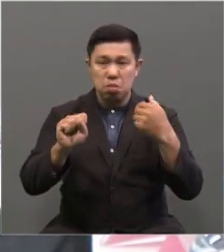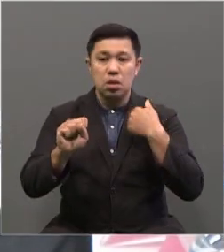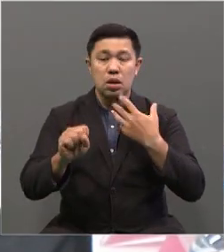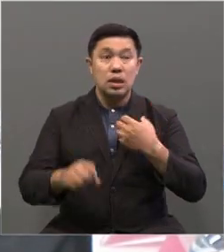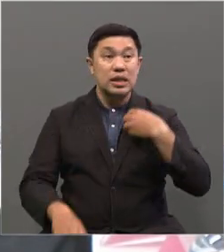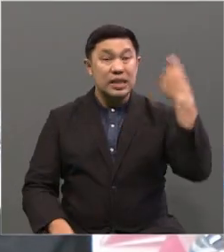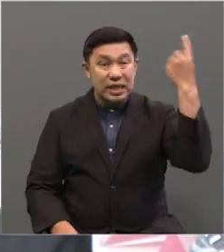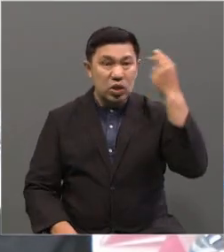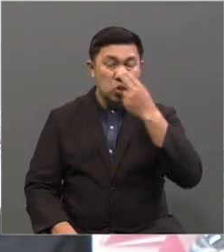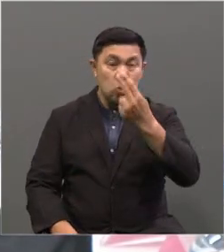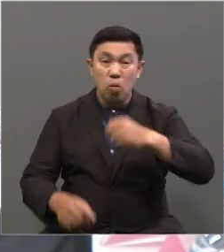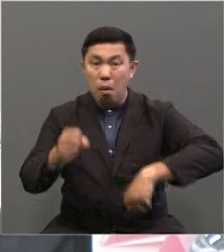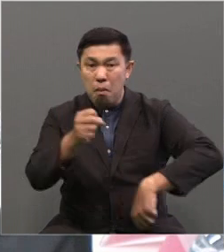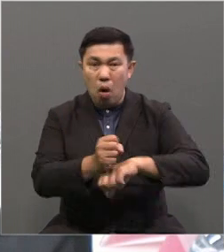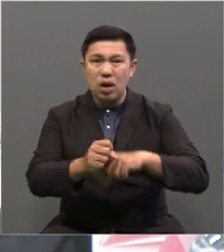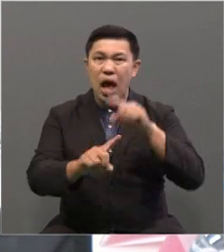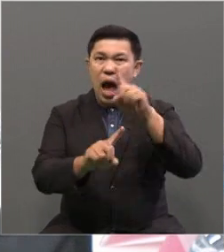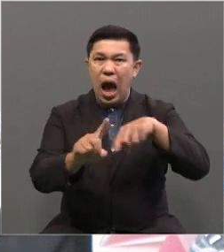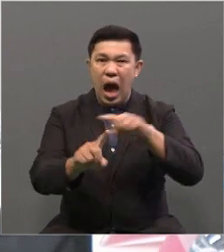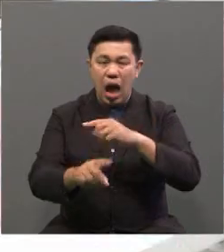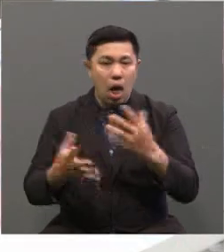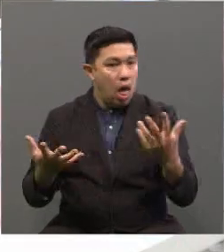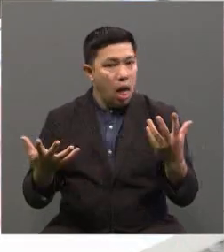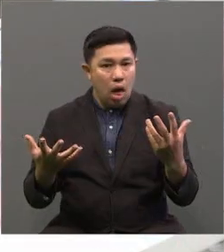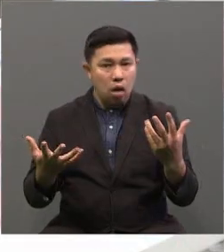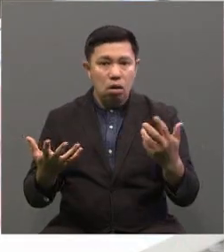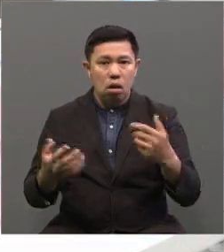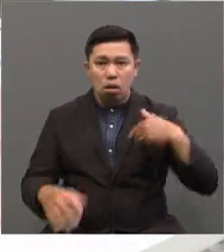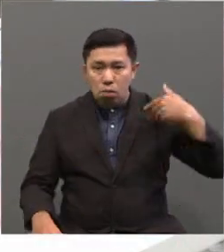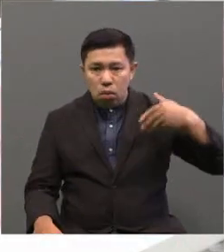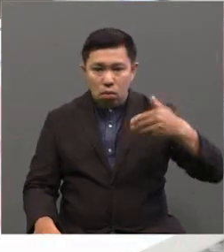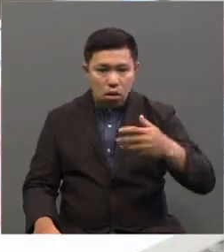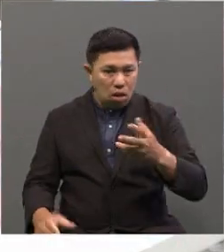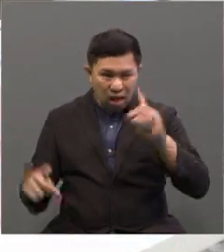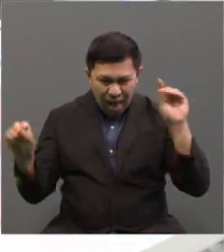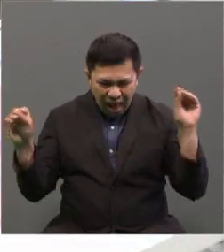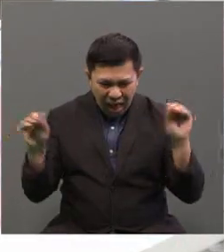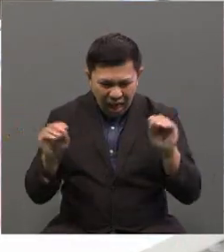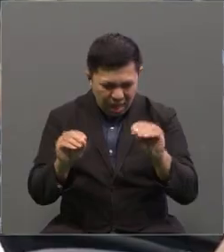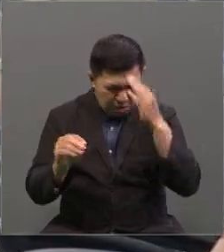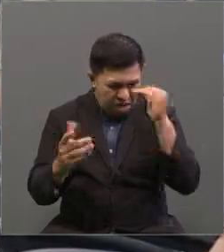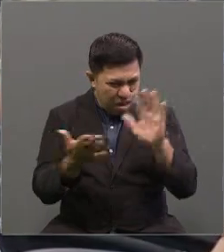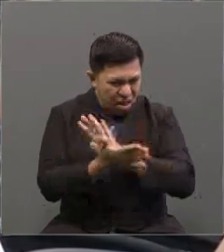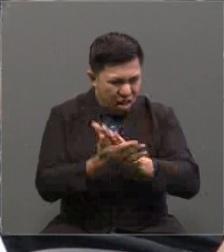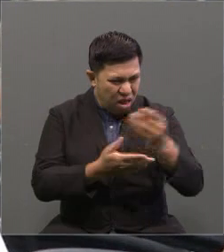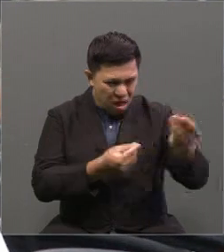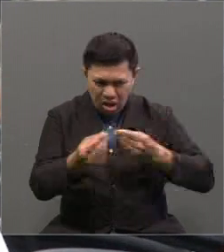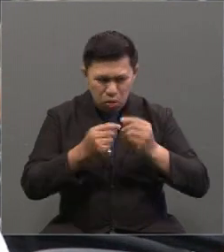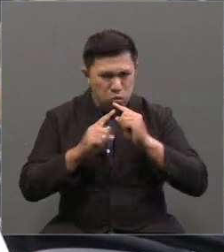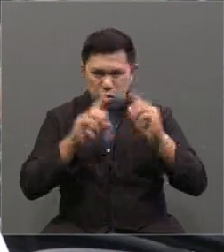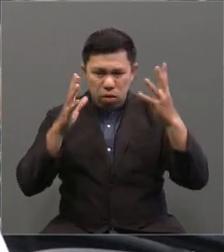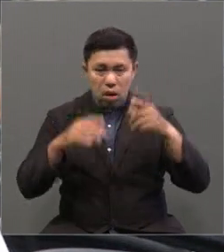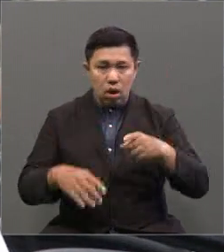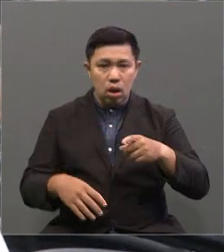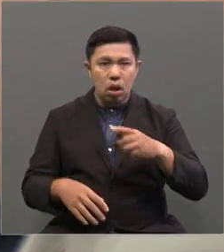จะไปทัวร์ดูฟุตบอลที่อังกฤษสุดท้ายเอ๊ะพอถึงวันจะไปใกล้แล้วทำไมเอกสารอะไรก็ไม่มีใครติดต่อม